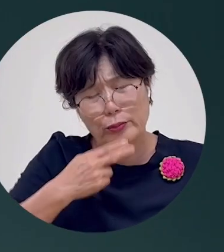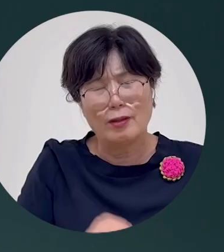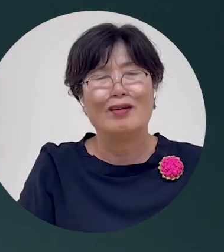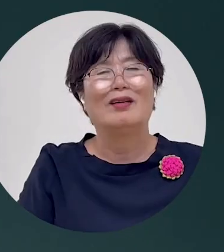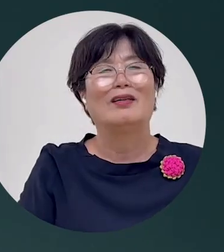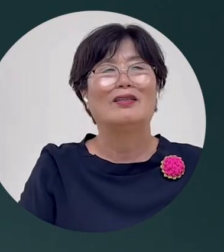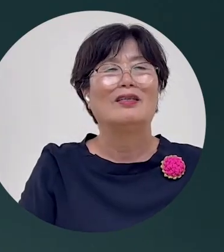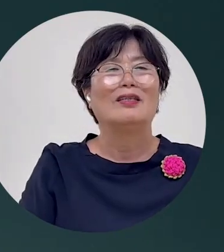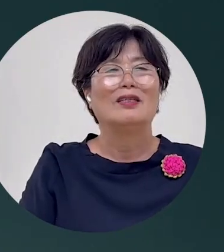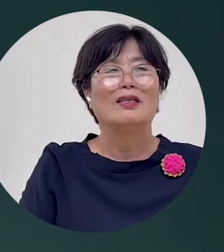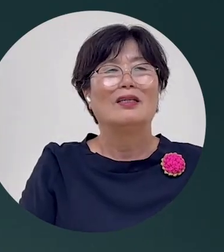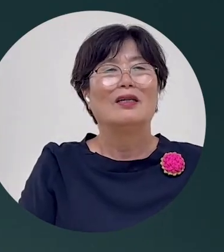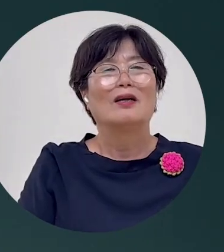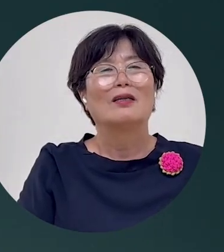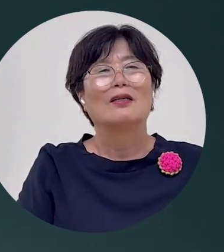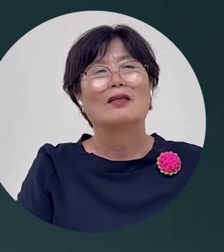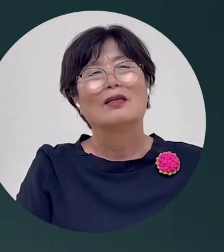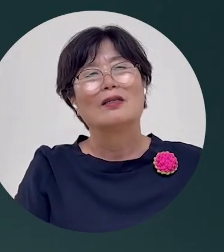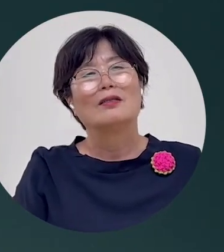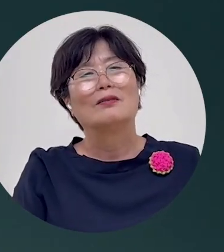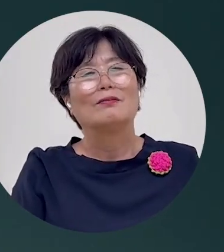아니지. 인간이겠어요?